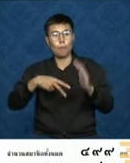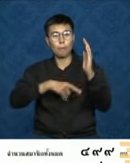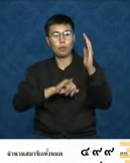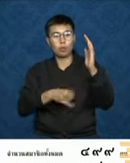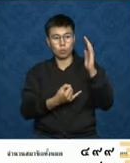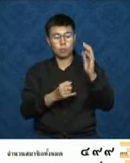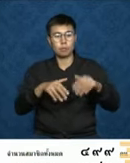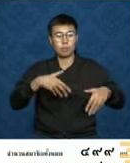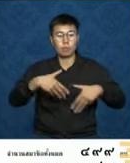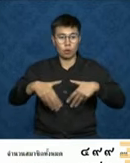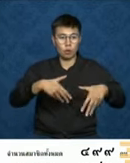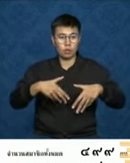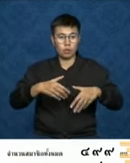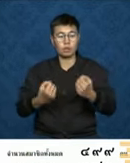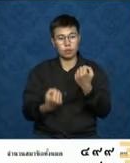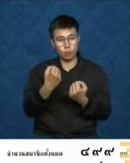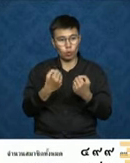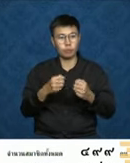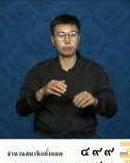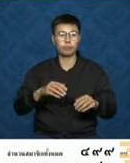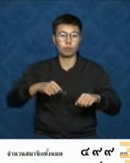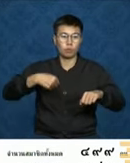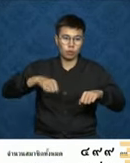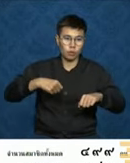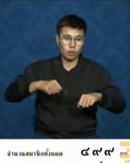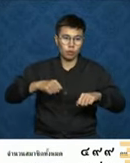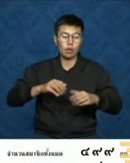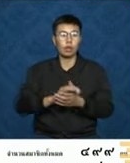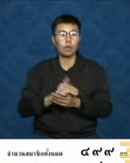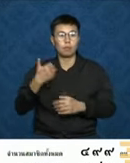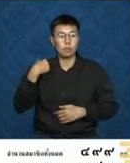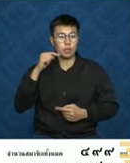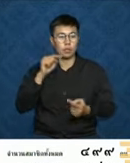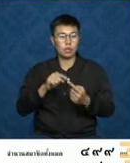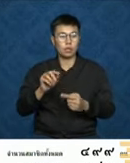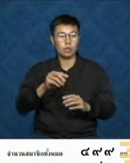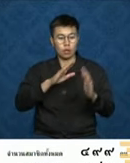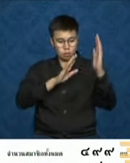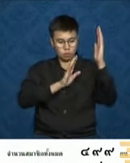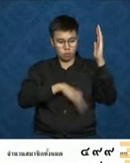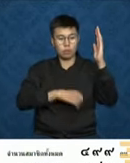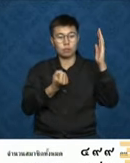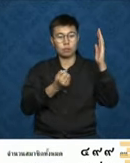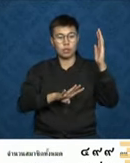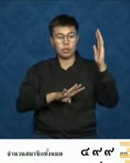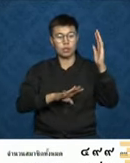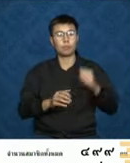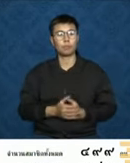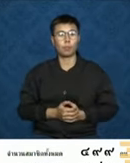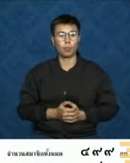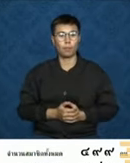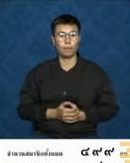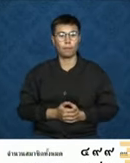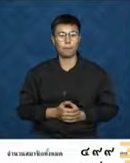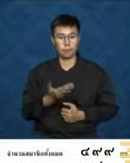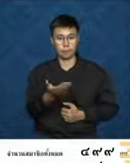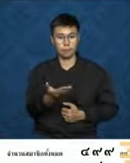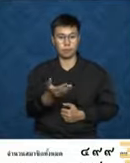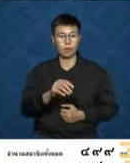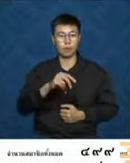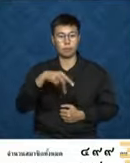น้องประชาชนที่สัญจรผ่าน 14จังหวัดภาคใต้ด้วยครับขอบพระคุณครับขอบคุณครับเชิญท่าน